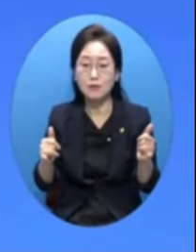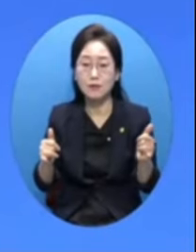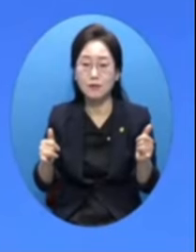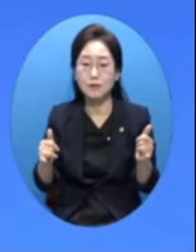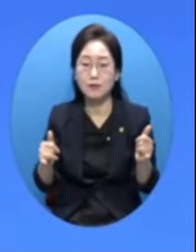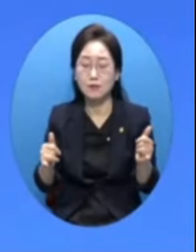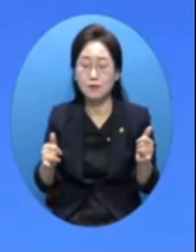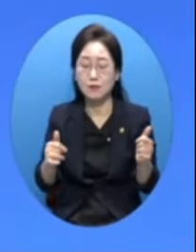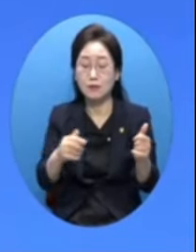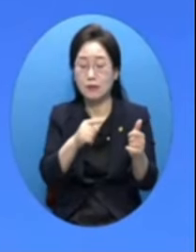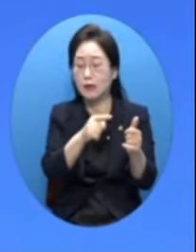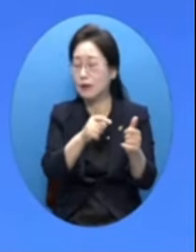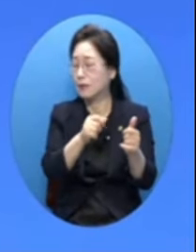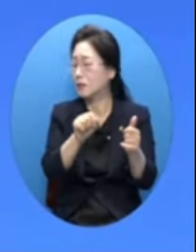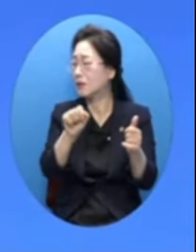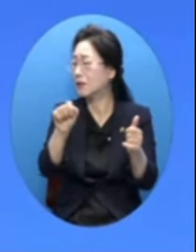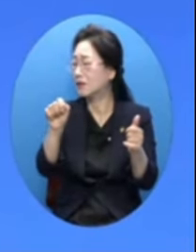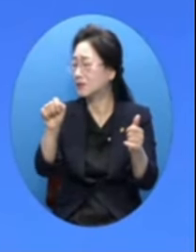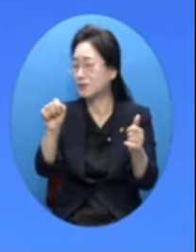고개를 돌리고